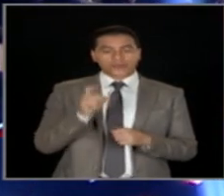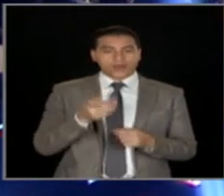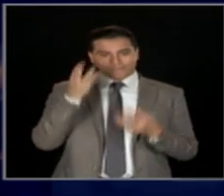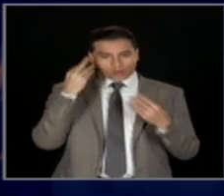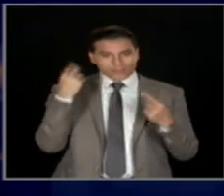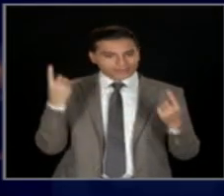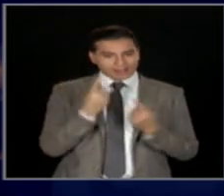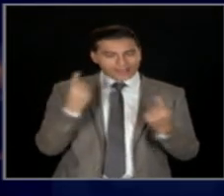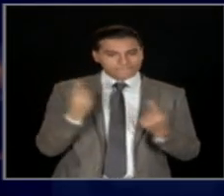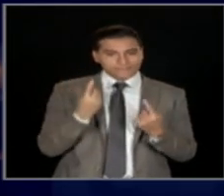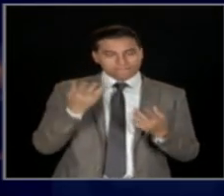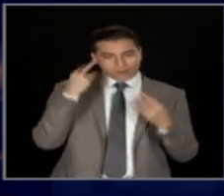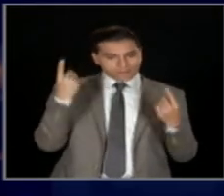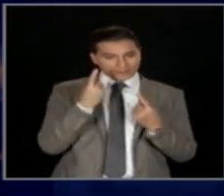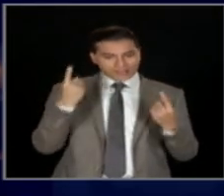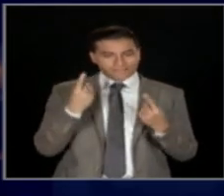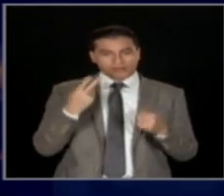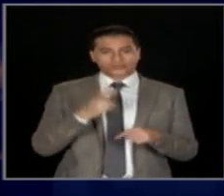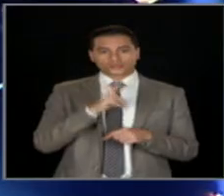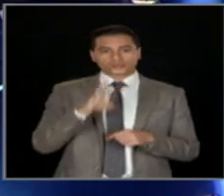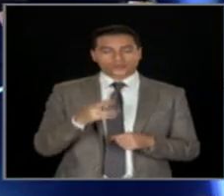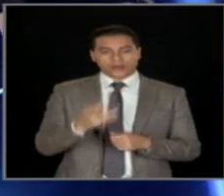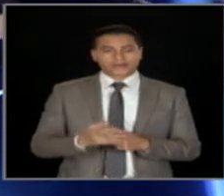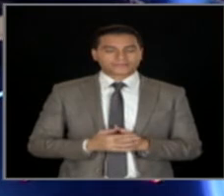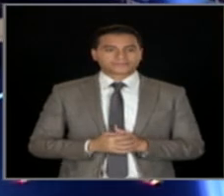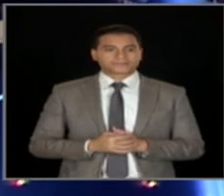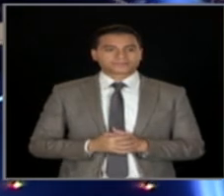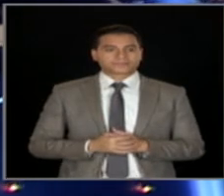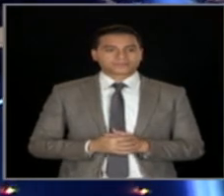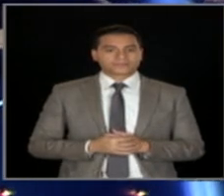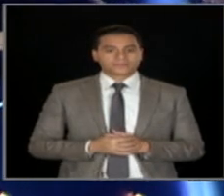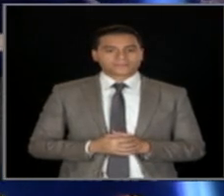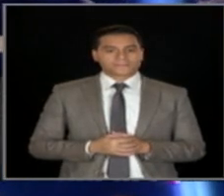المعلومات العامه، معلومات عامه، والسؤال هو: